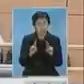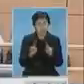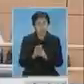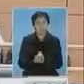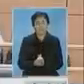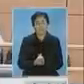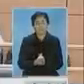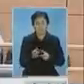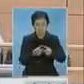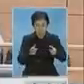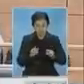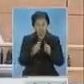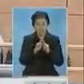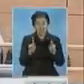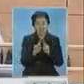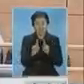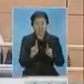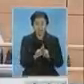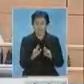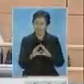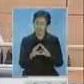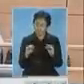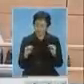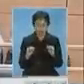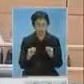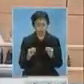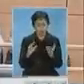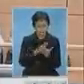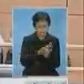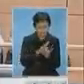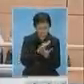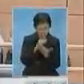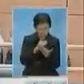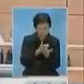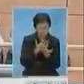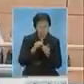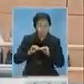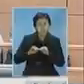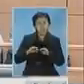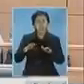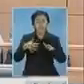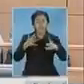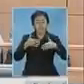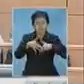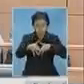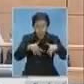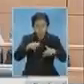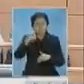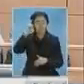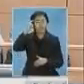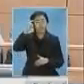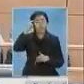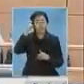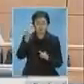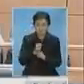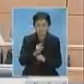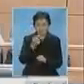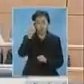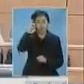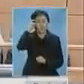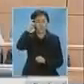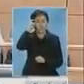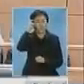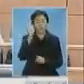คงเป็นความลับดำมืดของจักรวาลประชาชนไม่มีโอกาสได้รับรู้ว่ามันเกิดอะไร